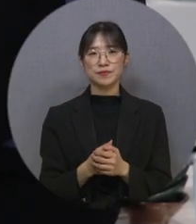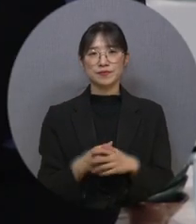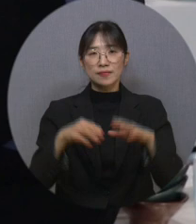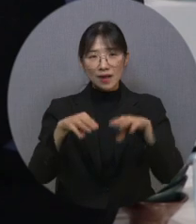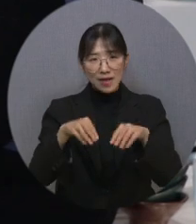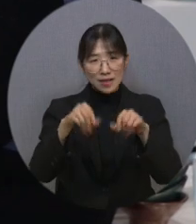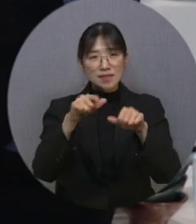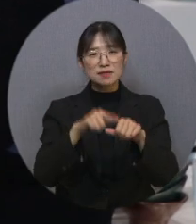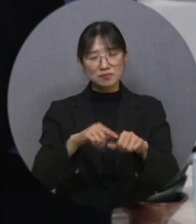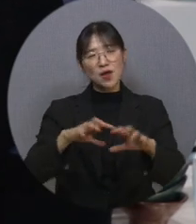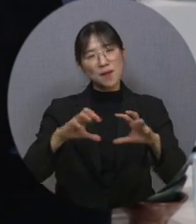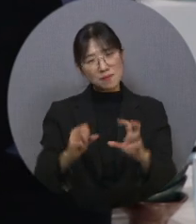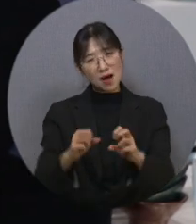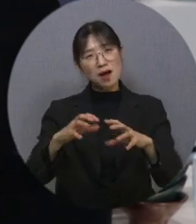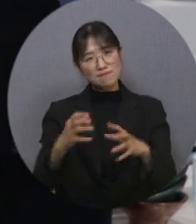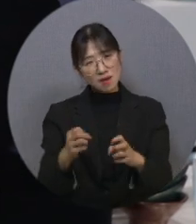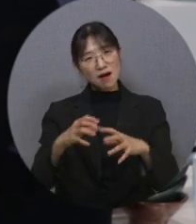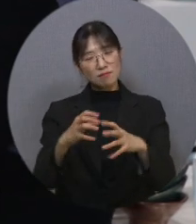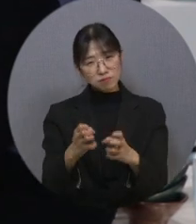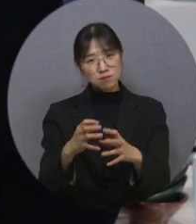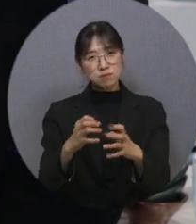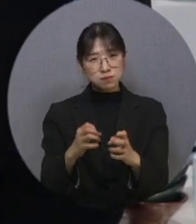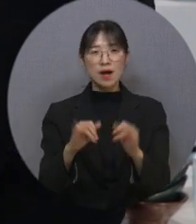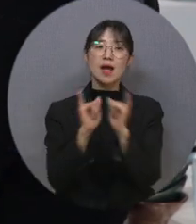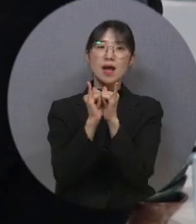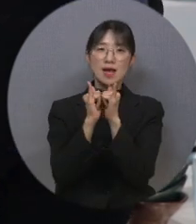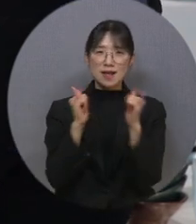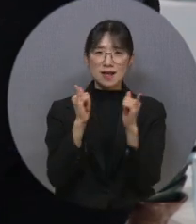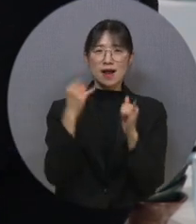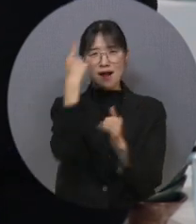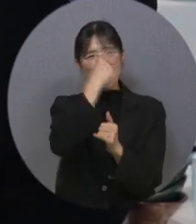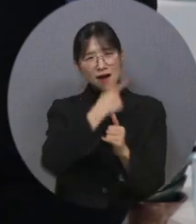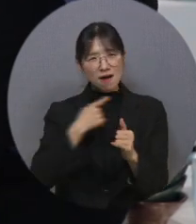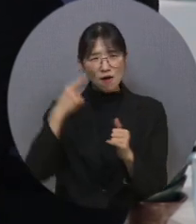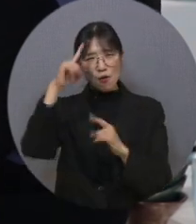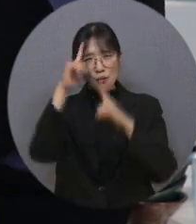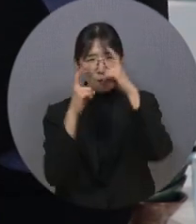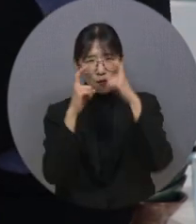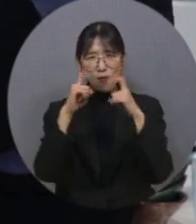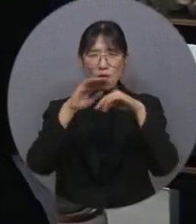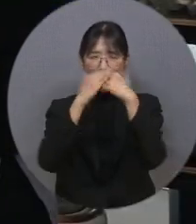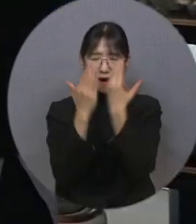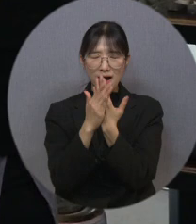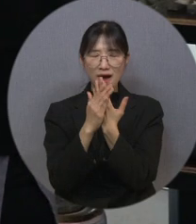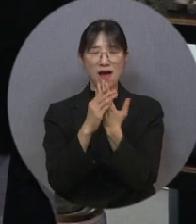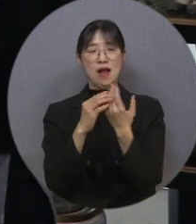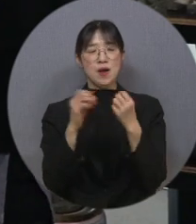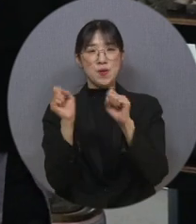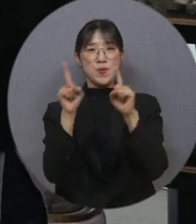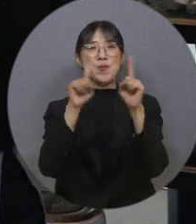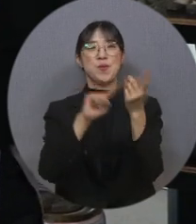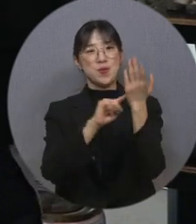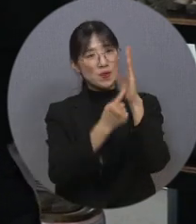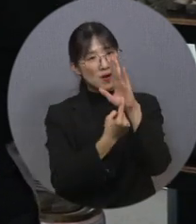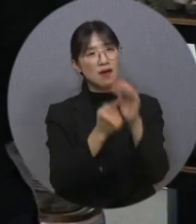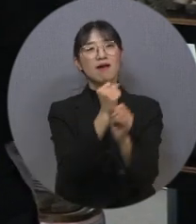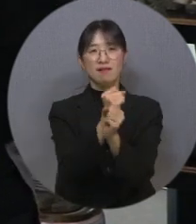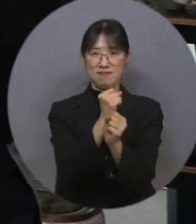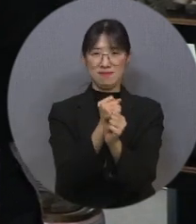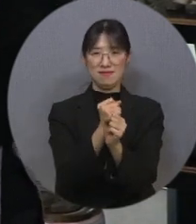흙을 가볍게 주무르다 보면 인간의 응축된 표정들이 살아나고 형상이